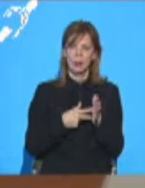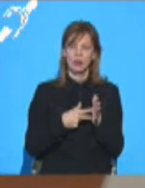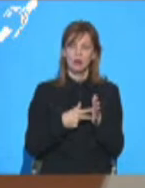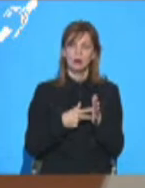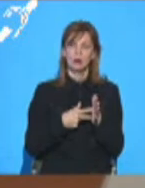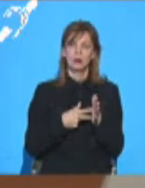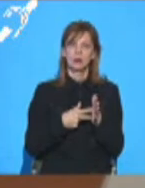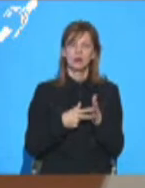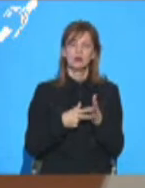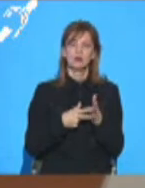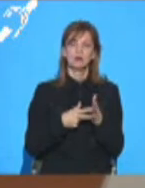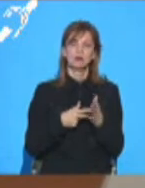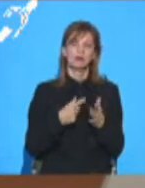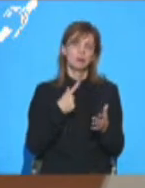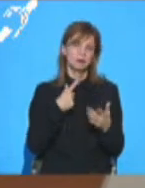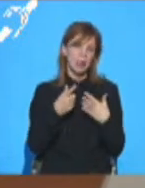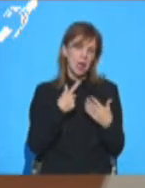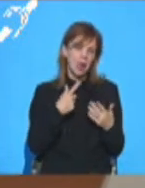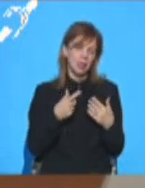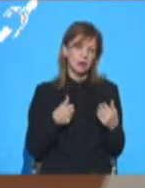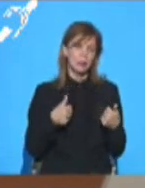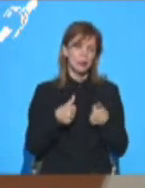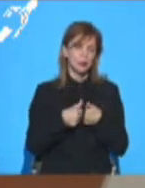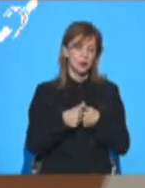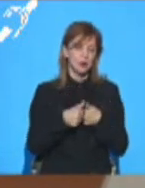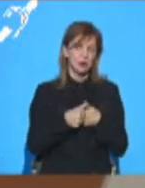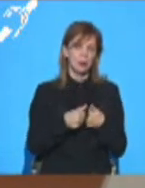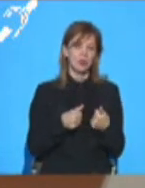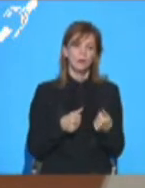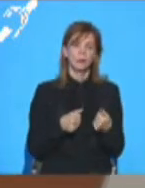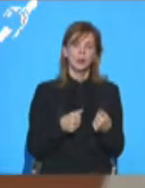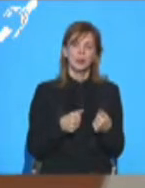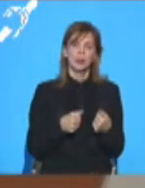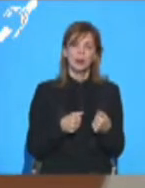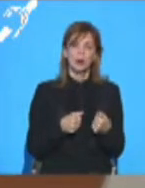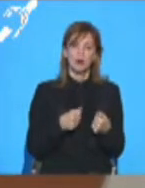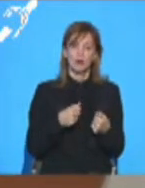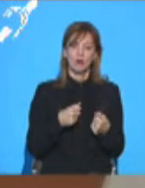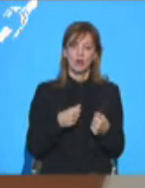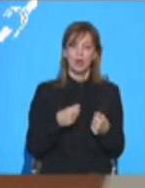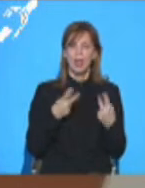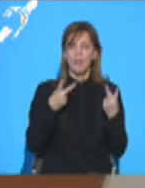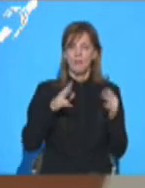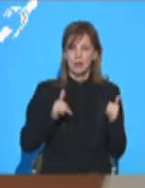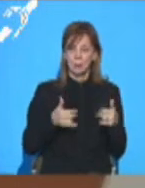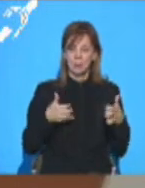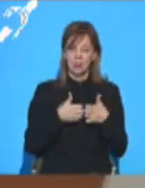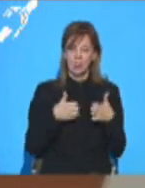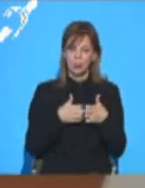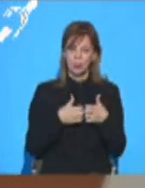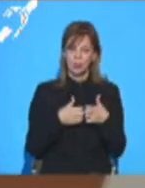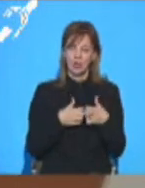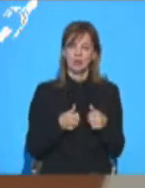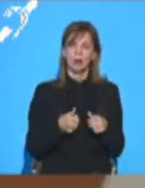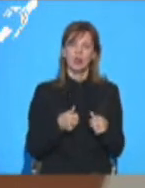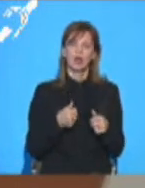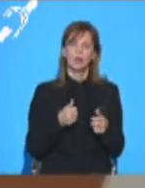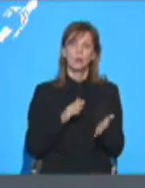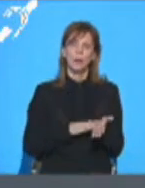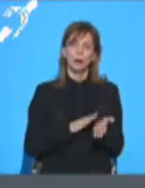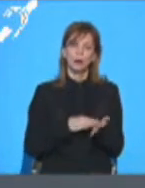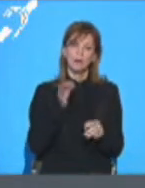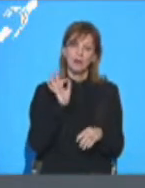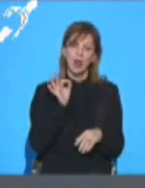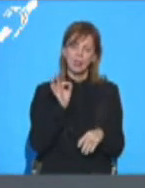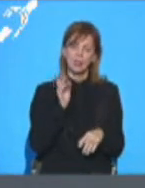calea amiabilă eventualele conflicte sau eventualele evenimente cauzate de calitatea slabă a